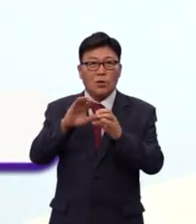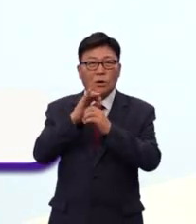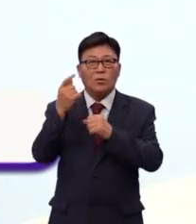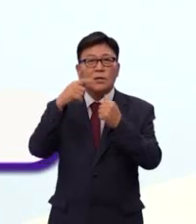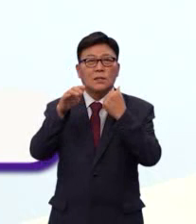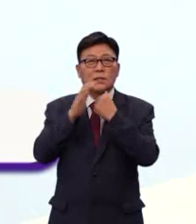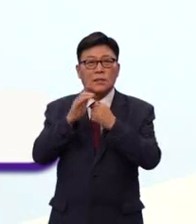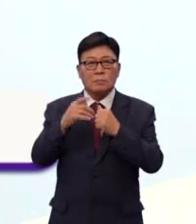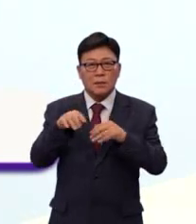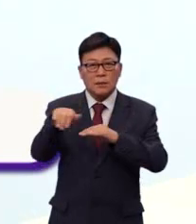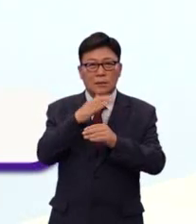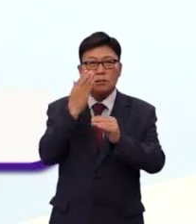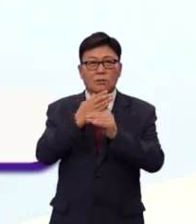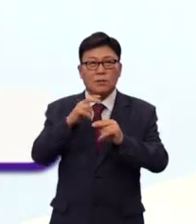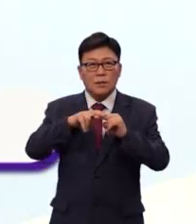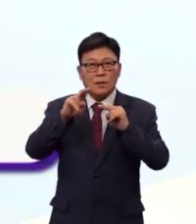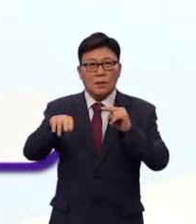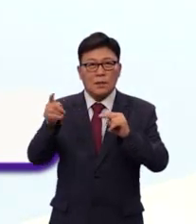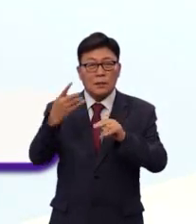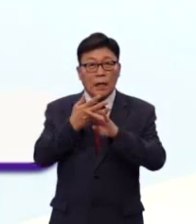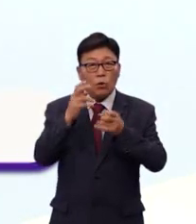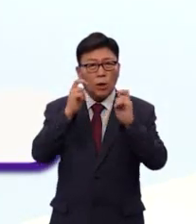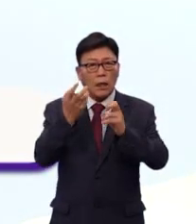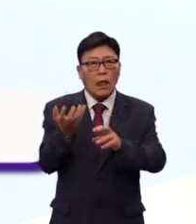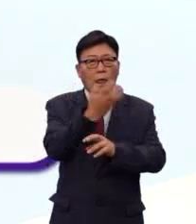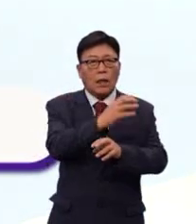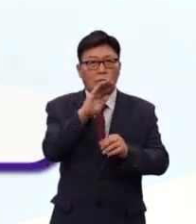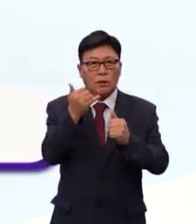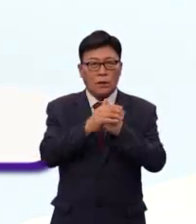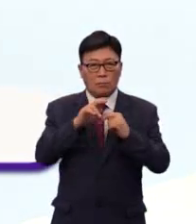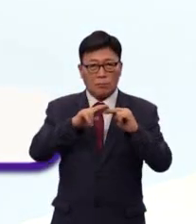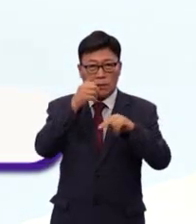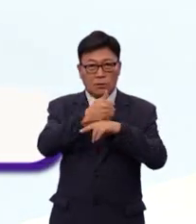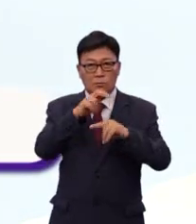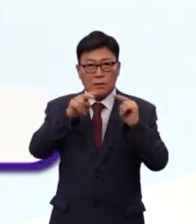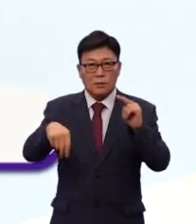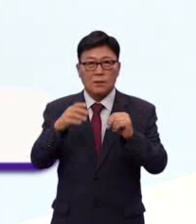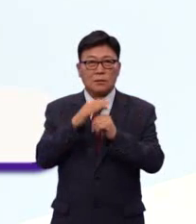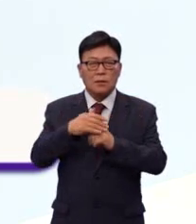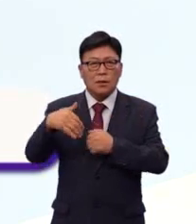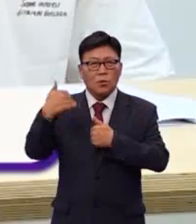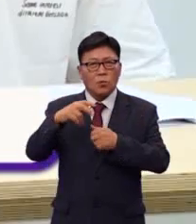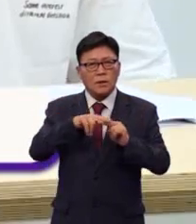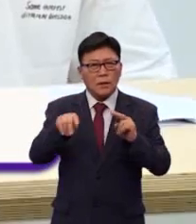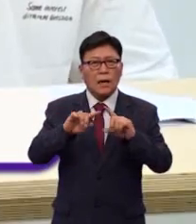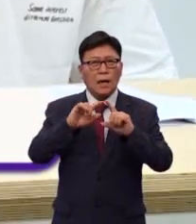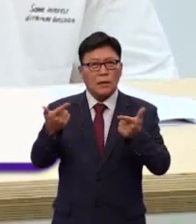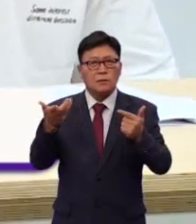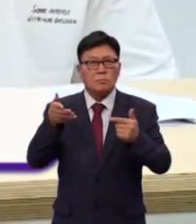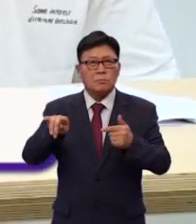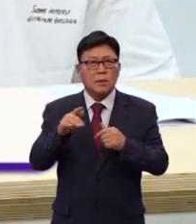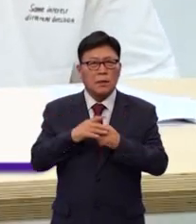있던 직장이 다른 회사로 넘어가게 돼서 퇴사를 하게 됐습니다. 권고사직을 당한 것은 아니지만 급여